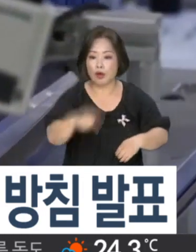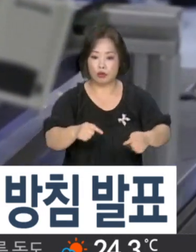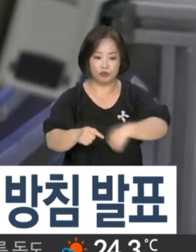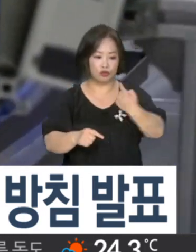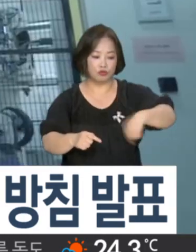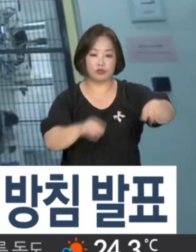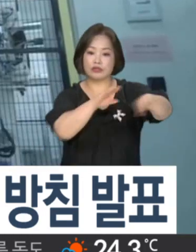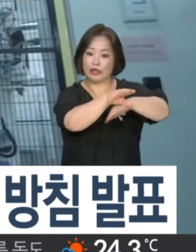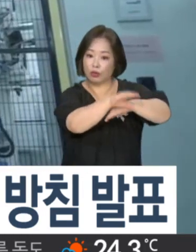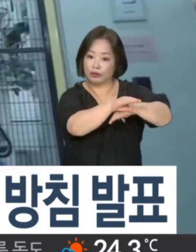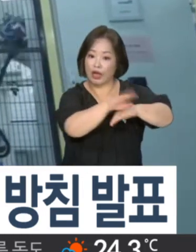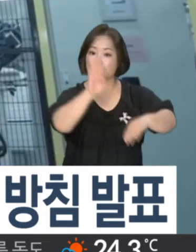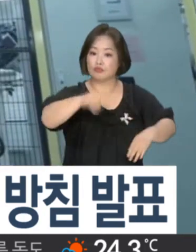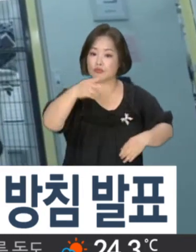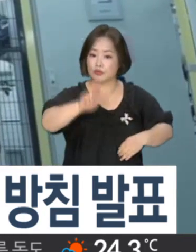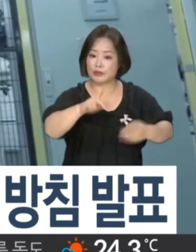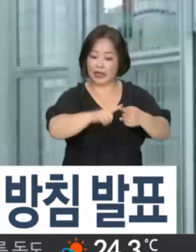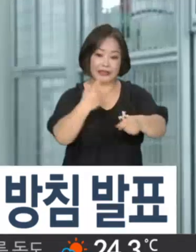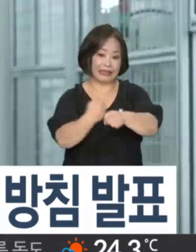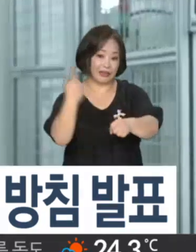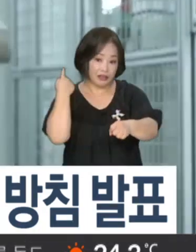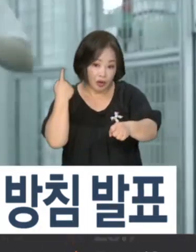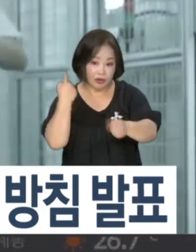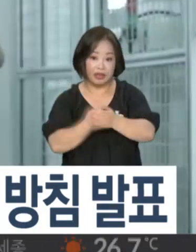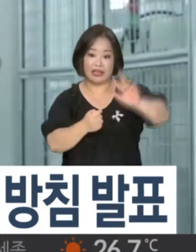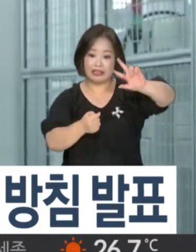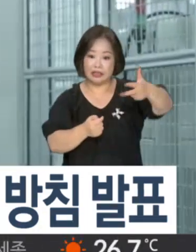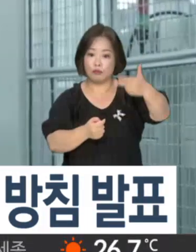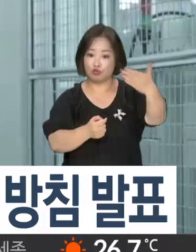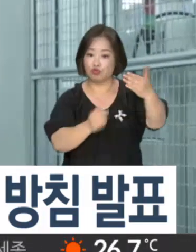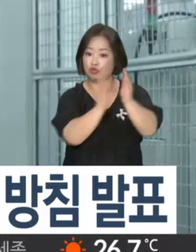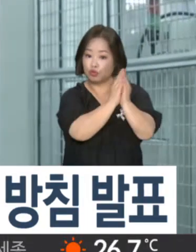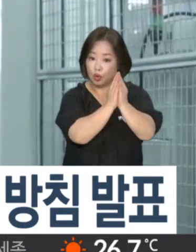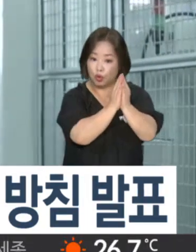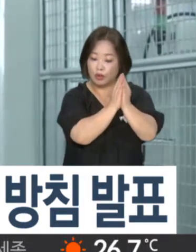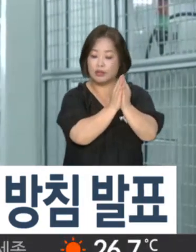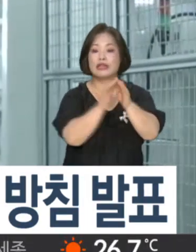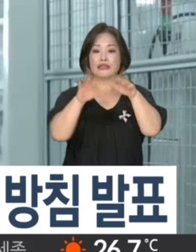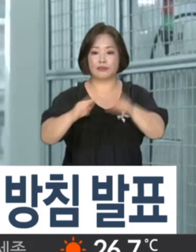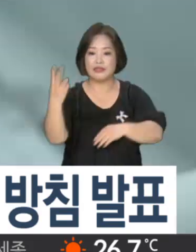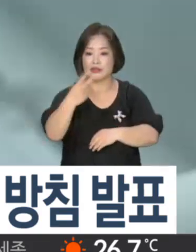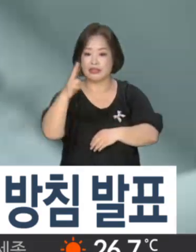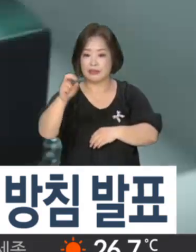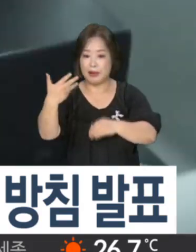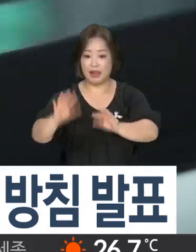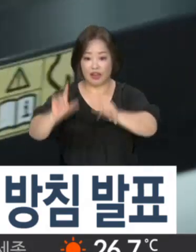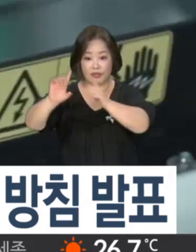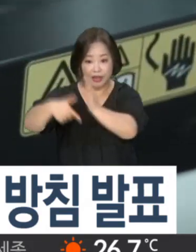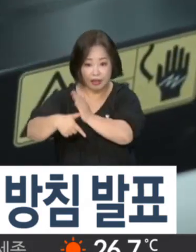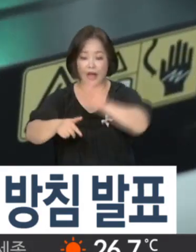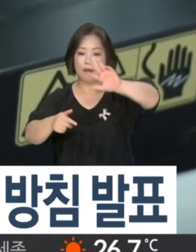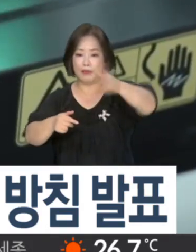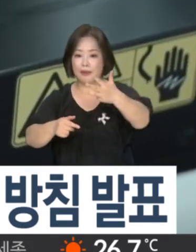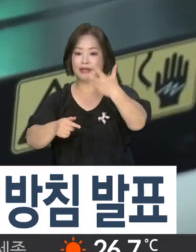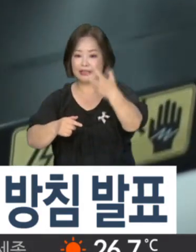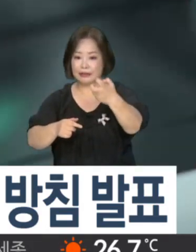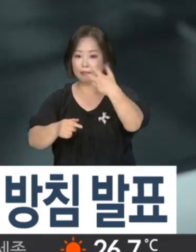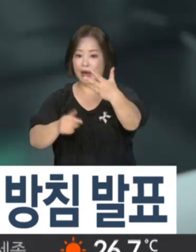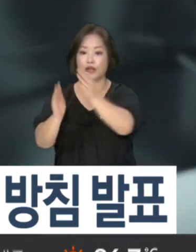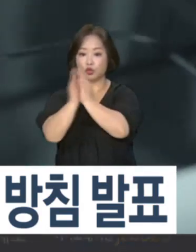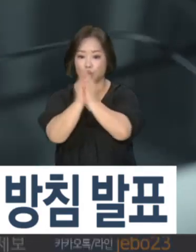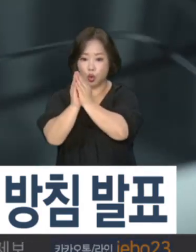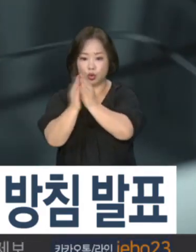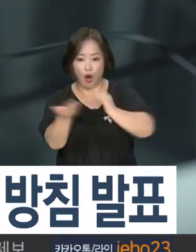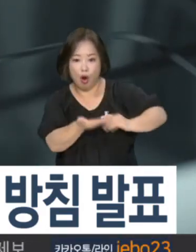자동차 부품 시장 규모는 작년 약 709조원에서 2028년에는 약 878조원으로